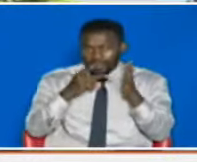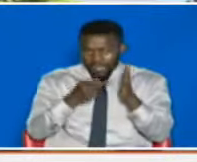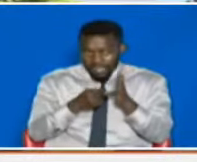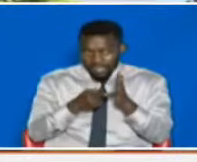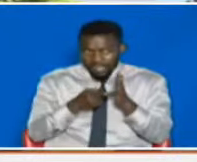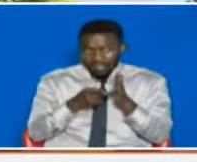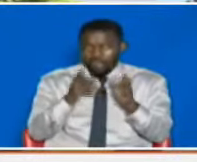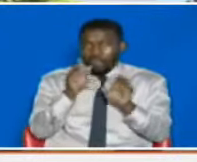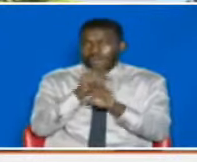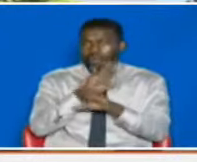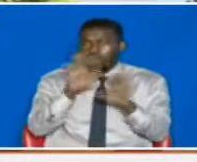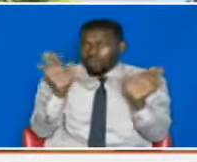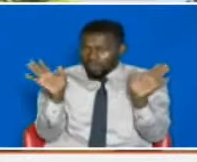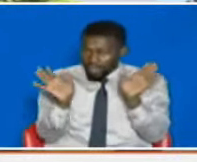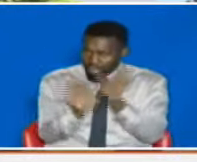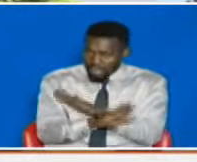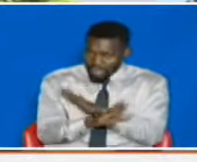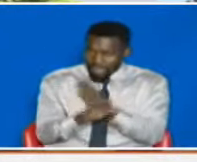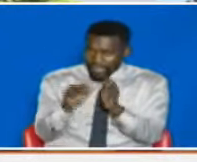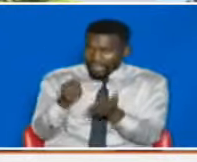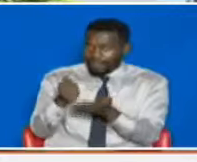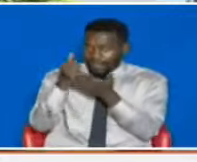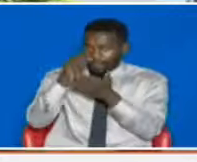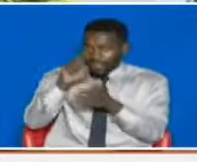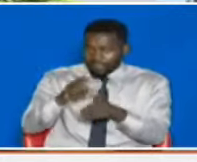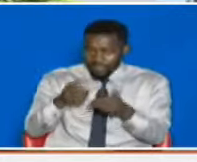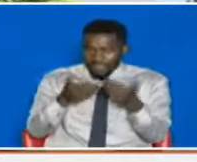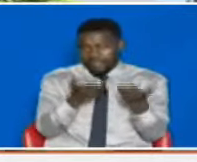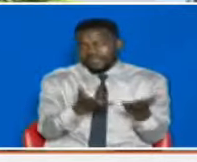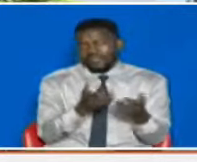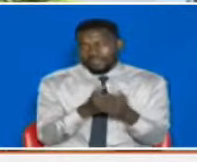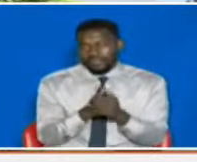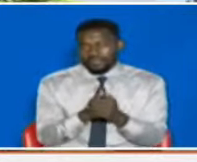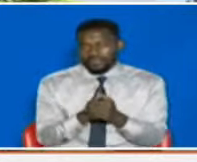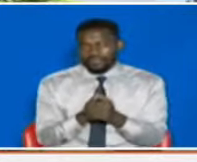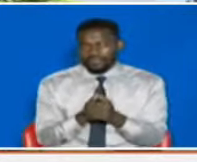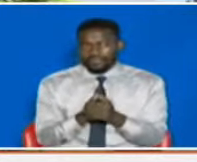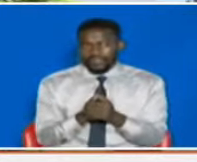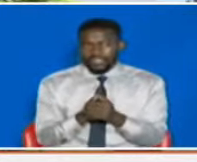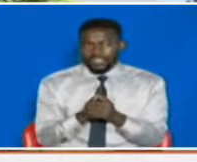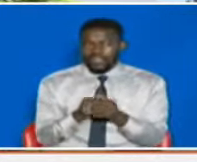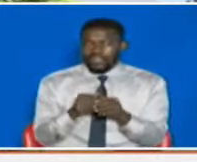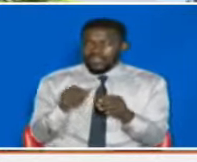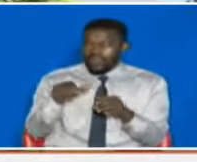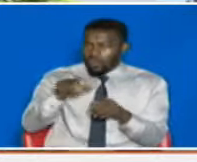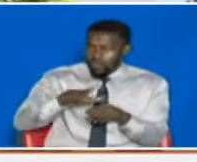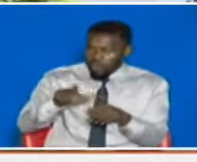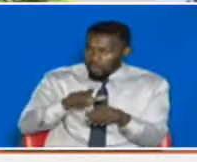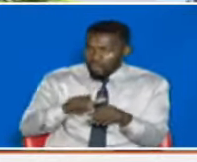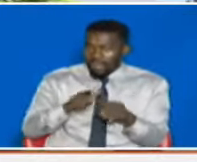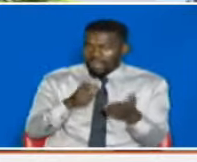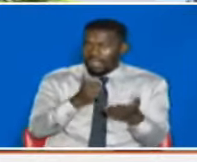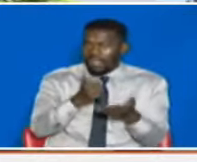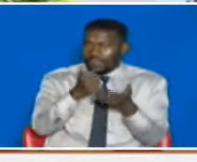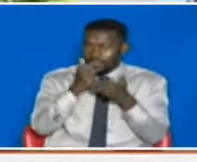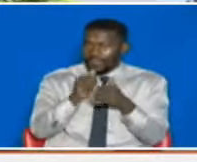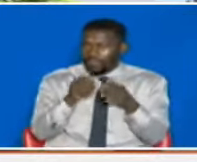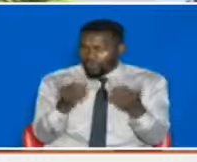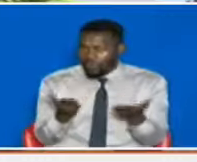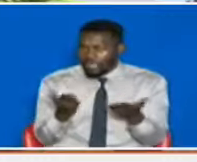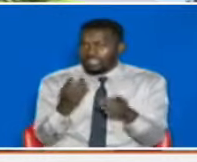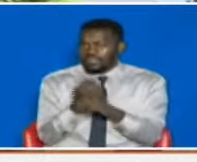must be applied to this crisis. Na vile vile, apart from the local initiatives and local